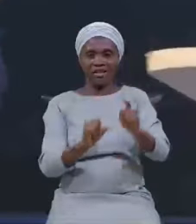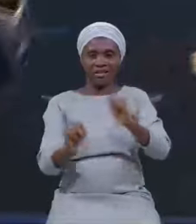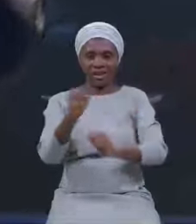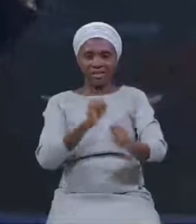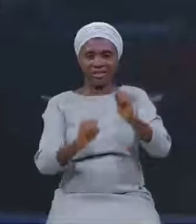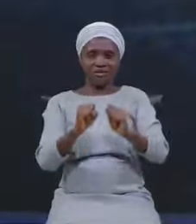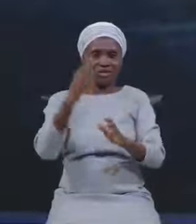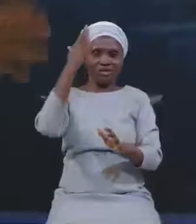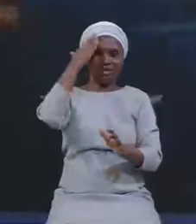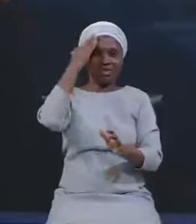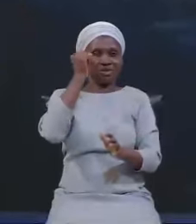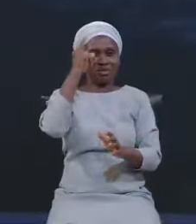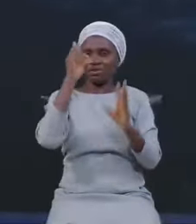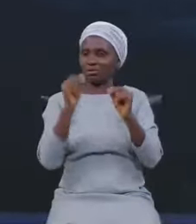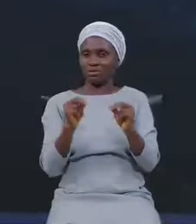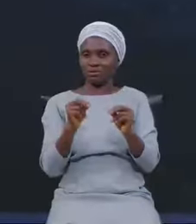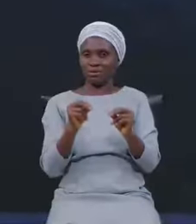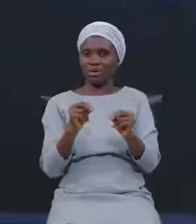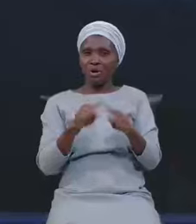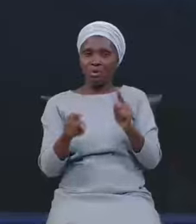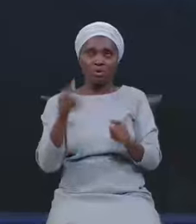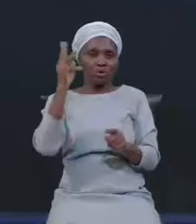ces vases d'eau.